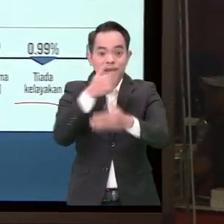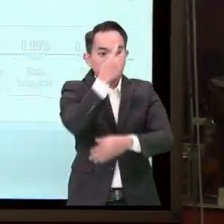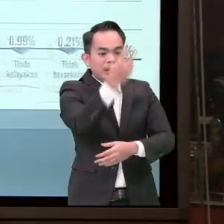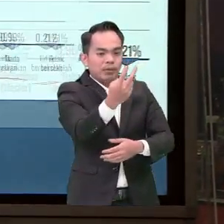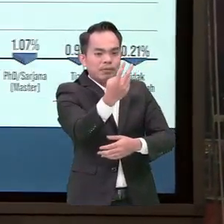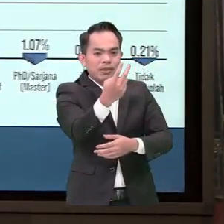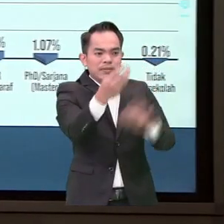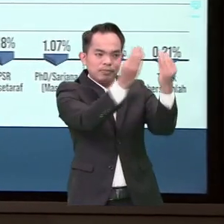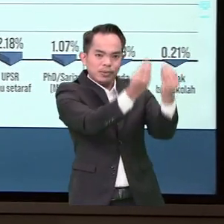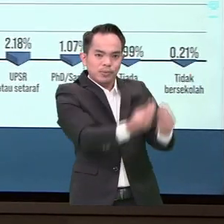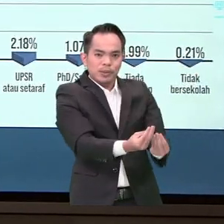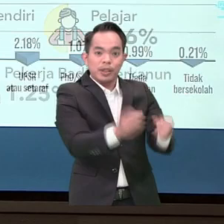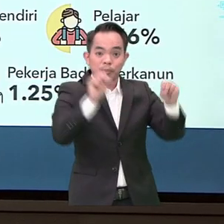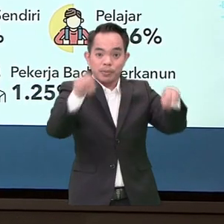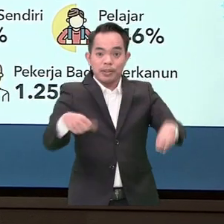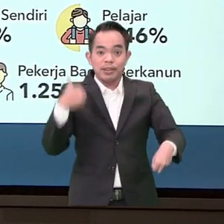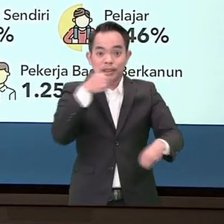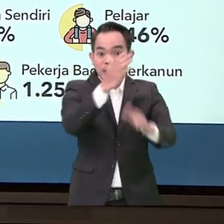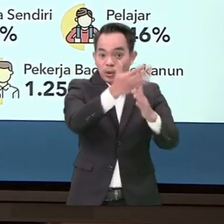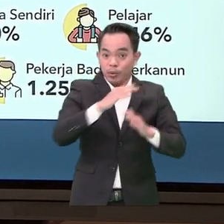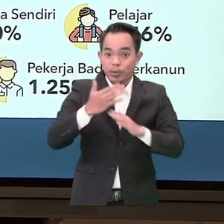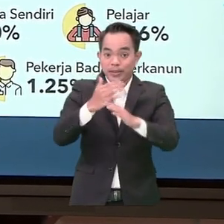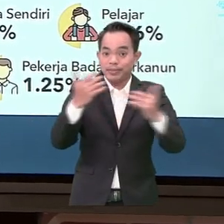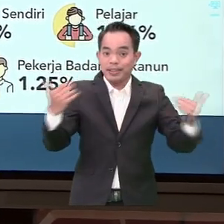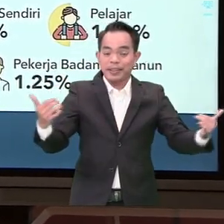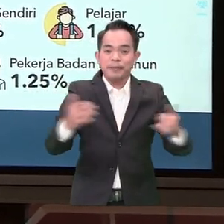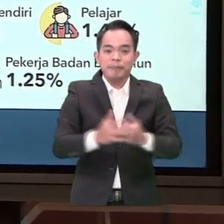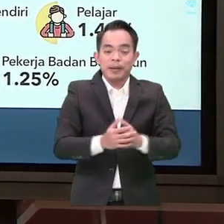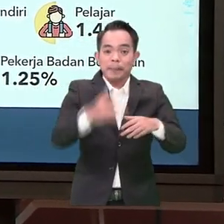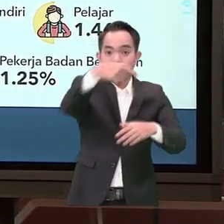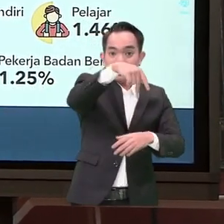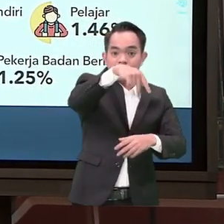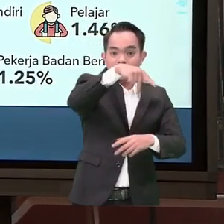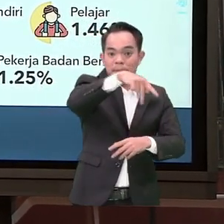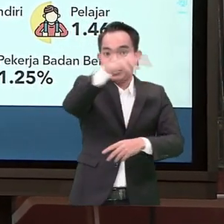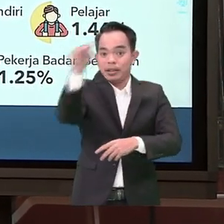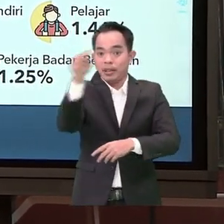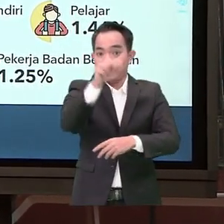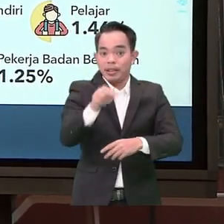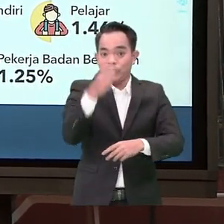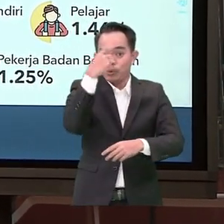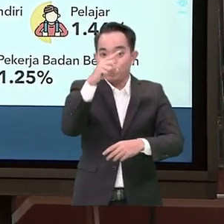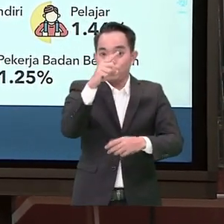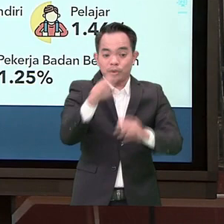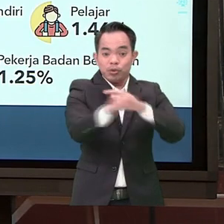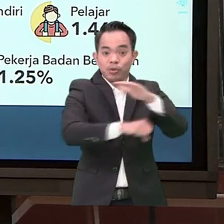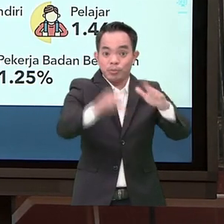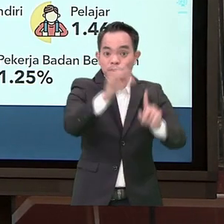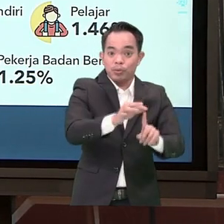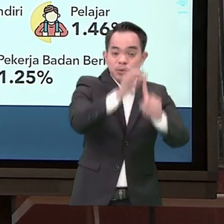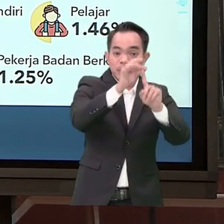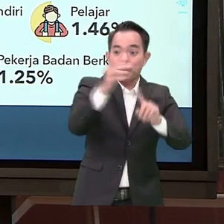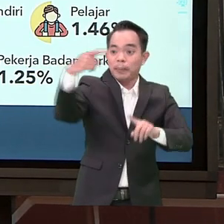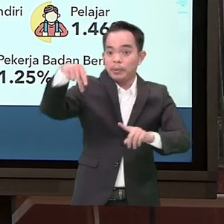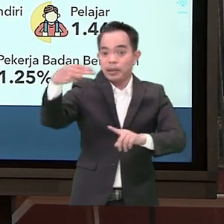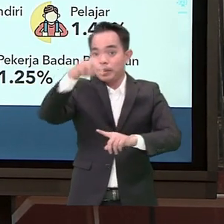data yang boleh kita kongsikan pada ini yaitu sebagai sumber pendapatan utama dan juga pihaling